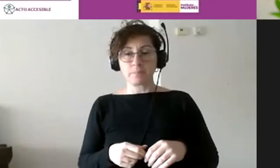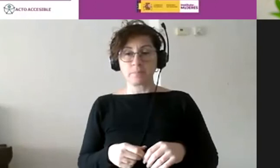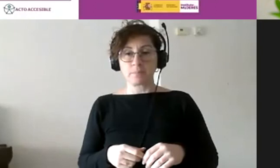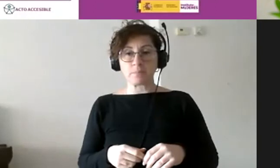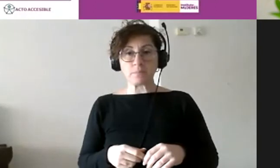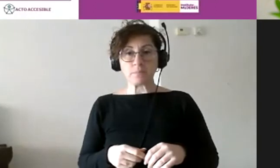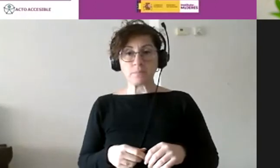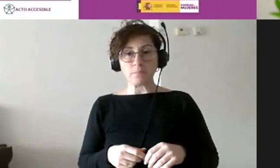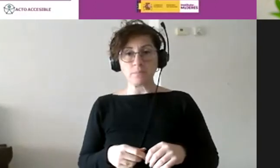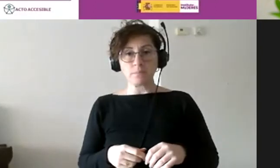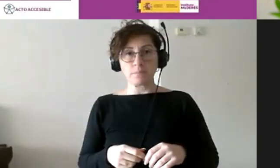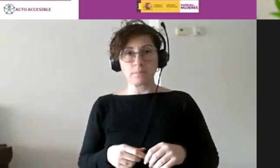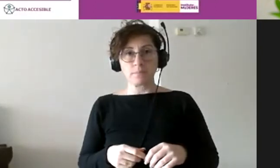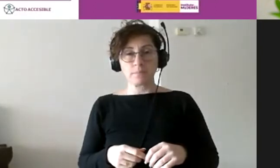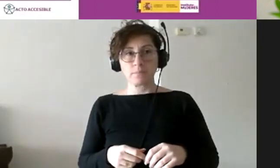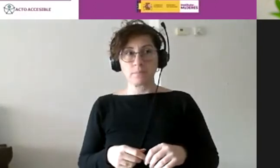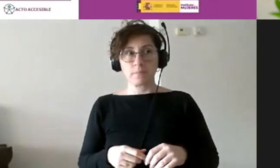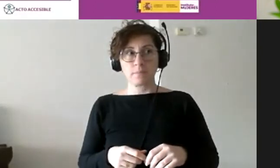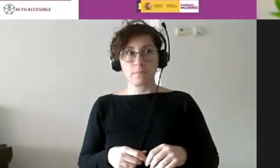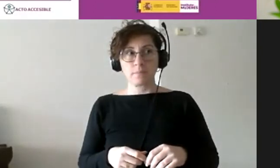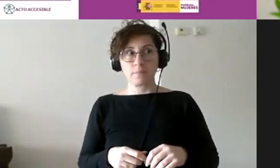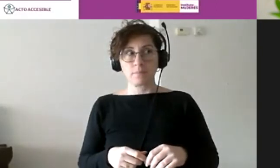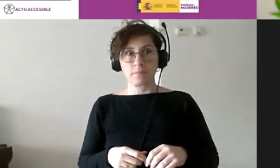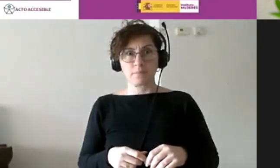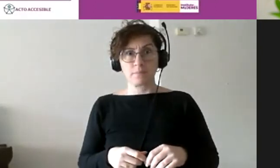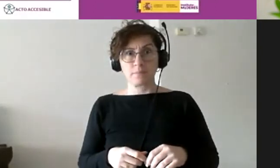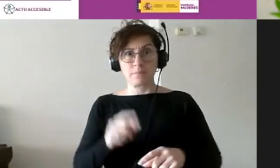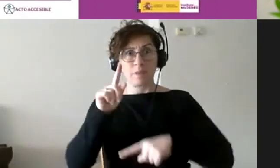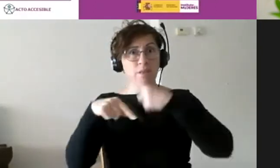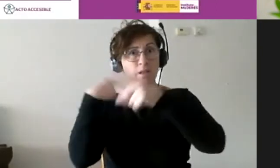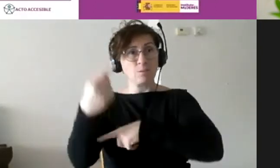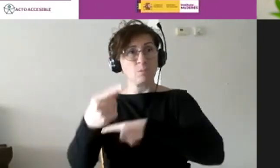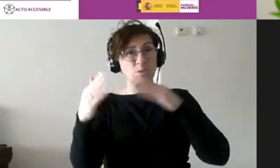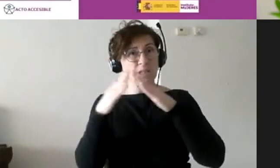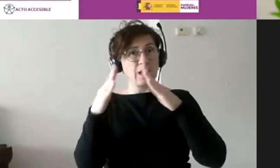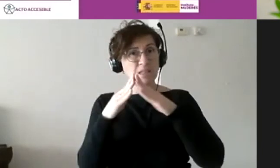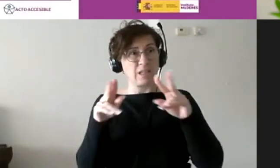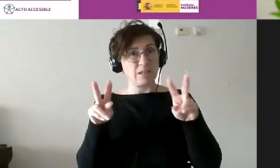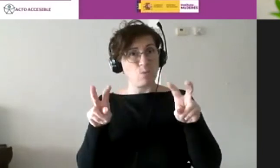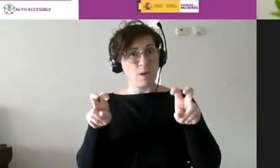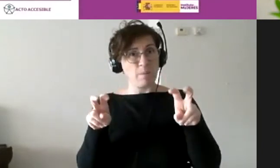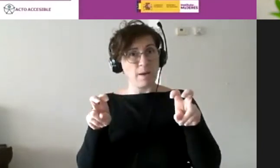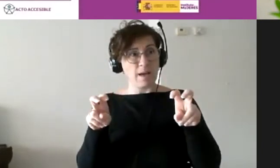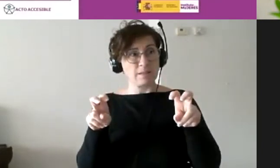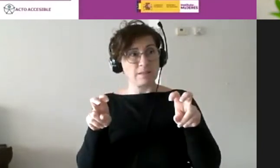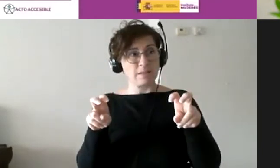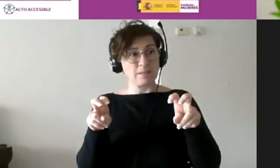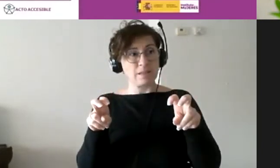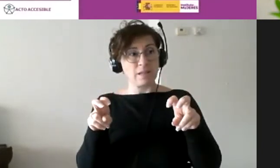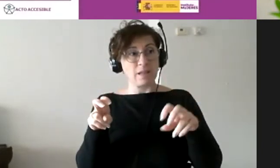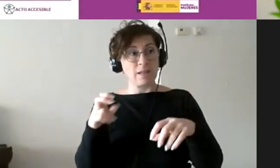years, after a number of years. Прошу, Ангелина. Да. Я хочу сказать,